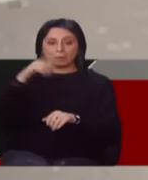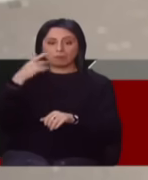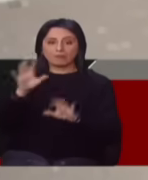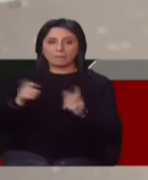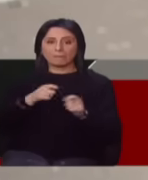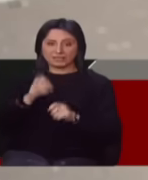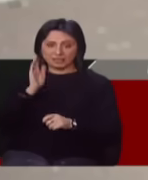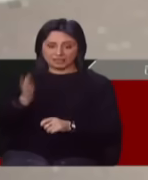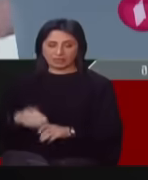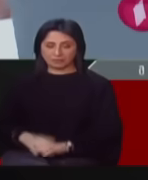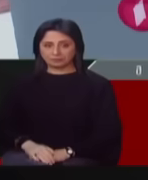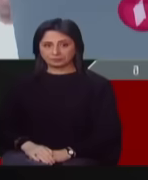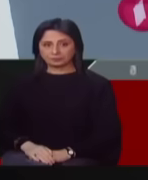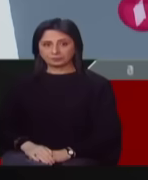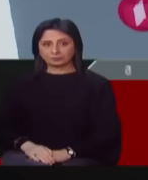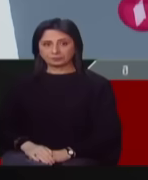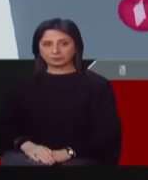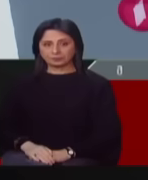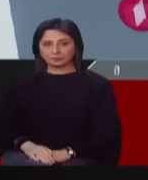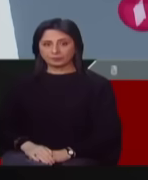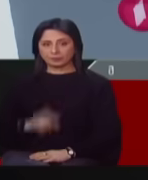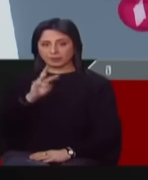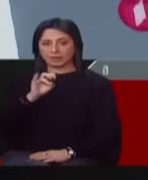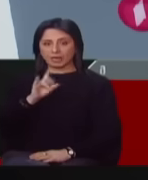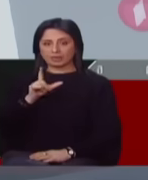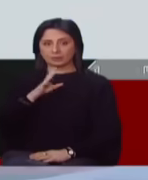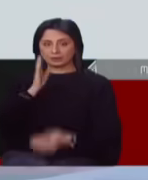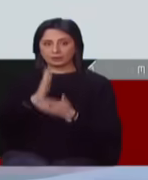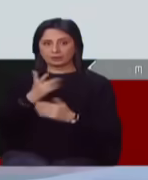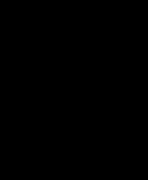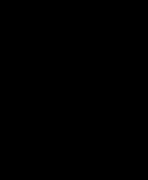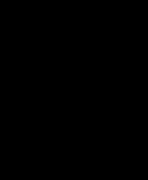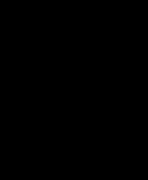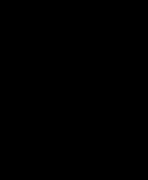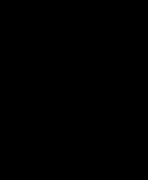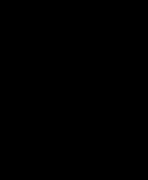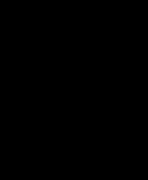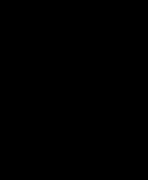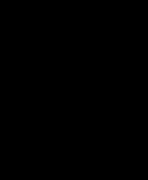პრეზიდენტს ექნება. მადლობა თეონა მანაგაძე იყო პირდაპირ ეთერში.